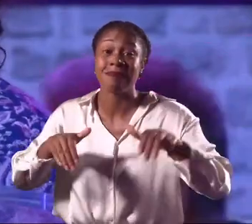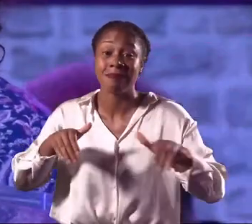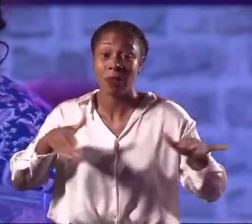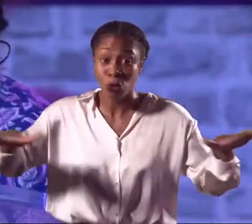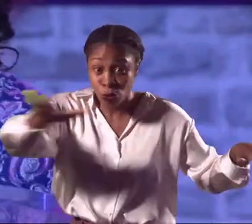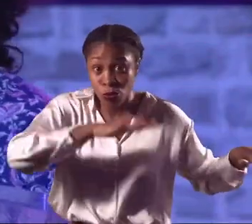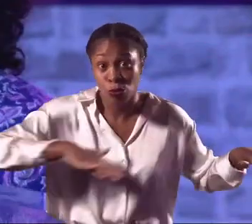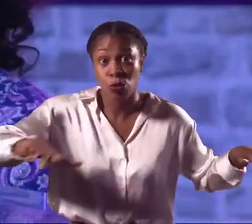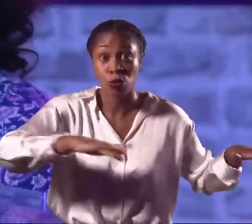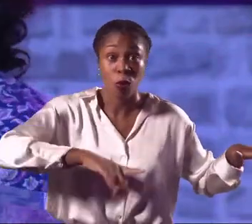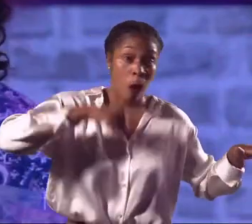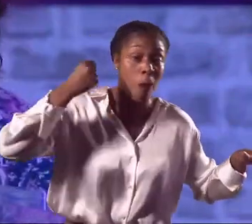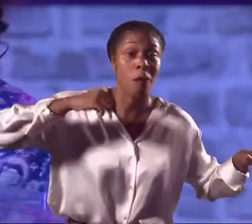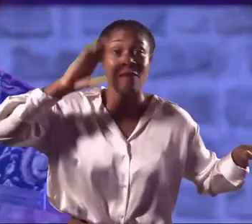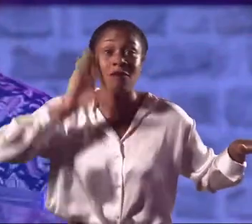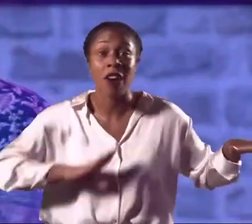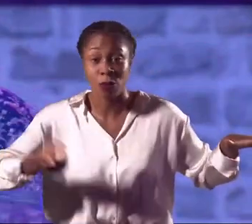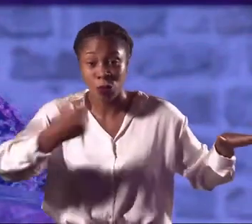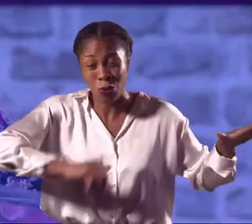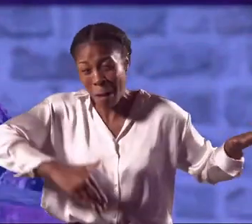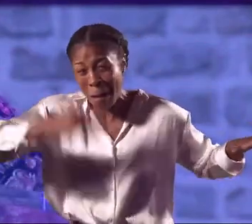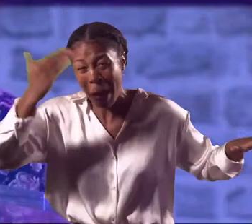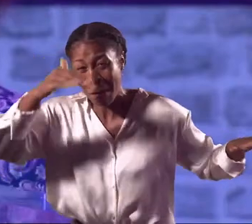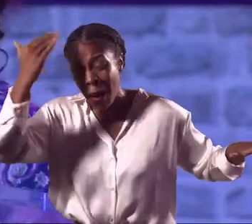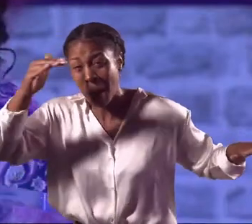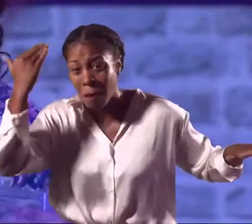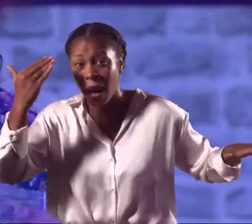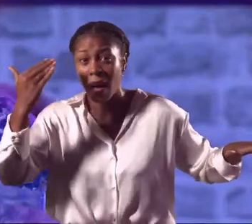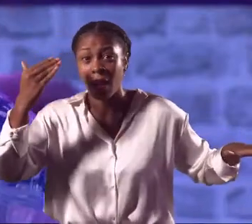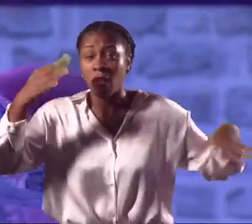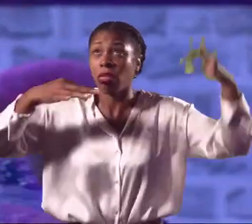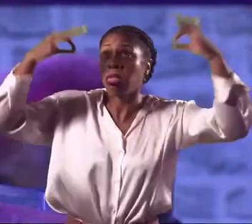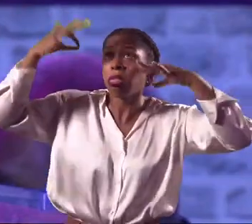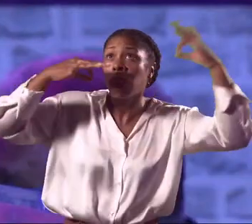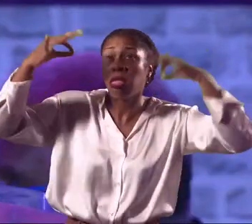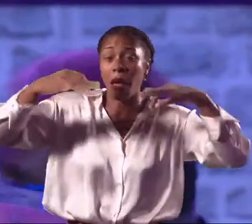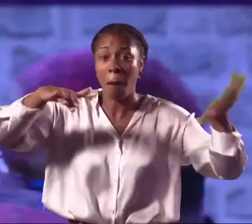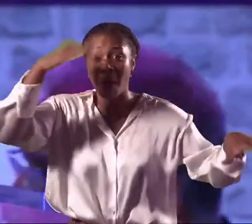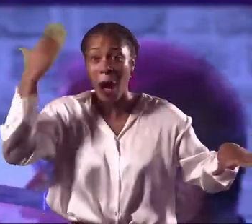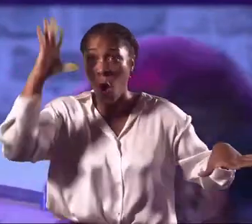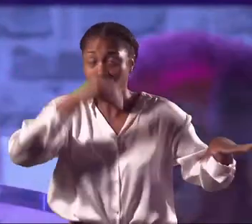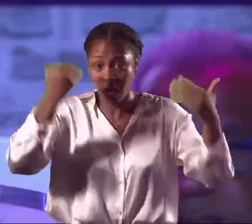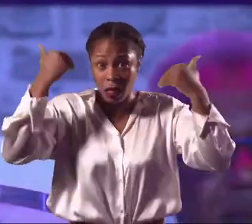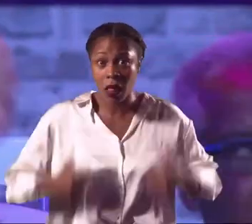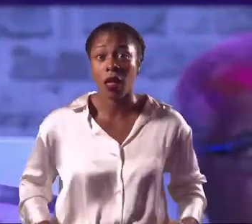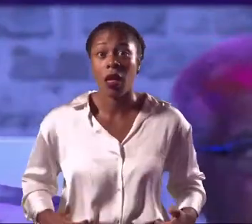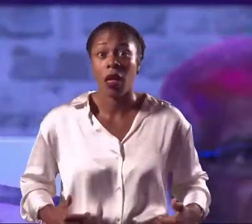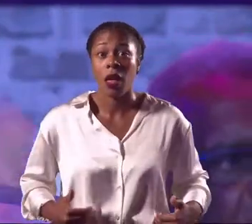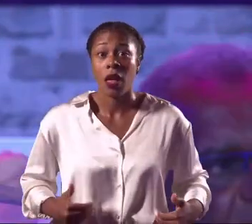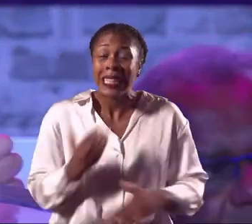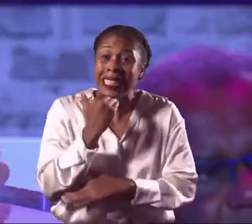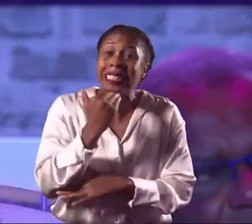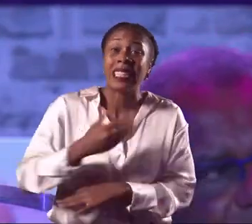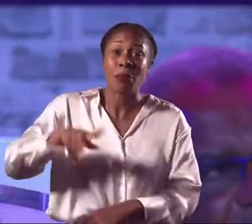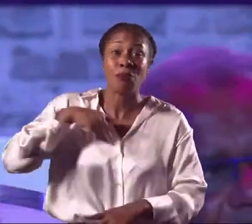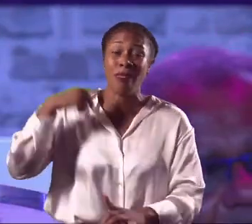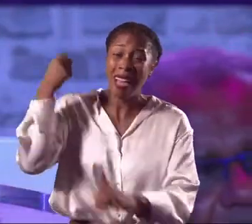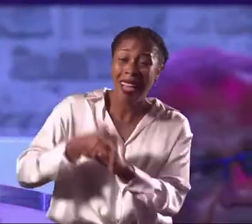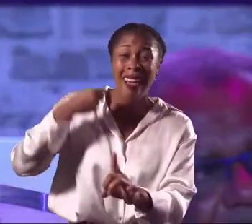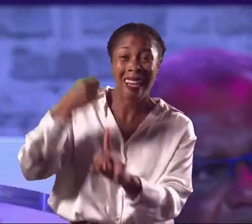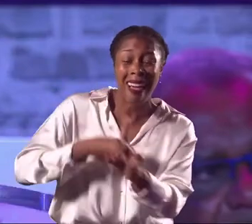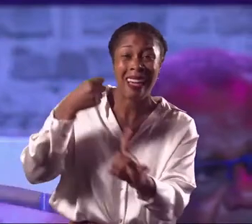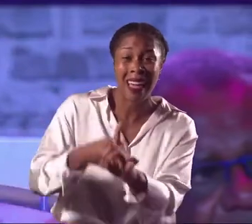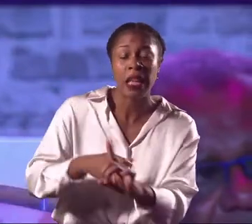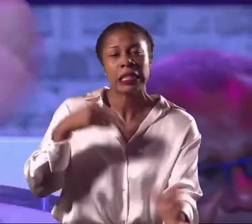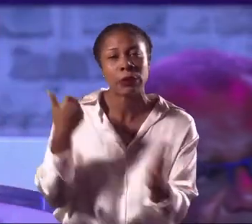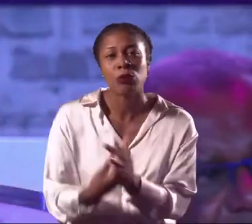celles et tous ceux qui en ont marre d'être méprisés, qui en ont marre de se battre pour leur dignité. Oui, ce vote du 8 juin, c'est un